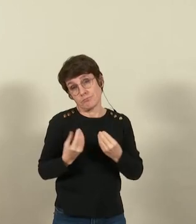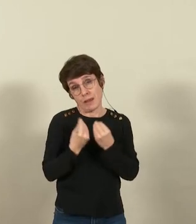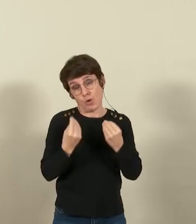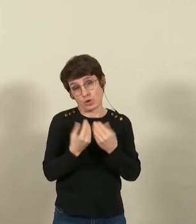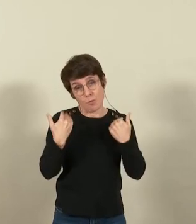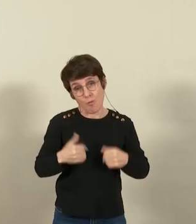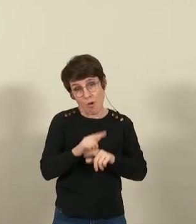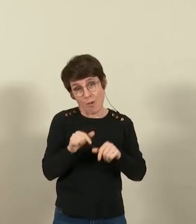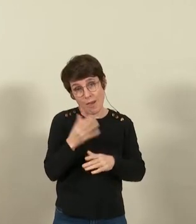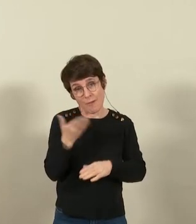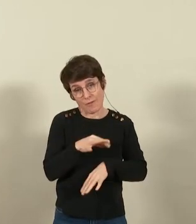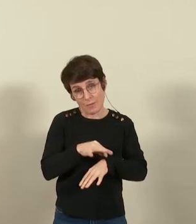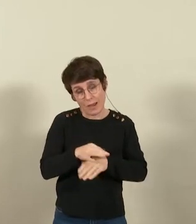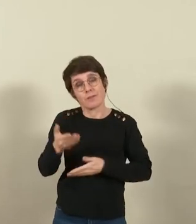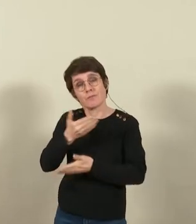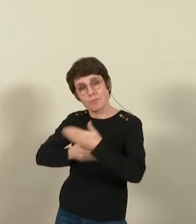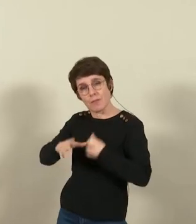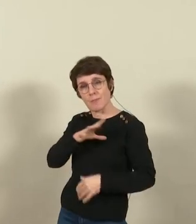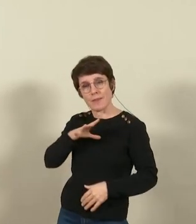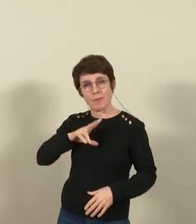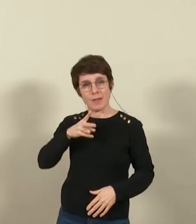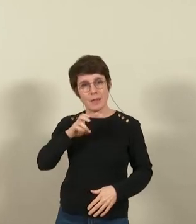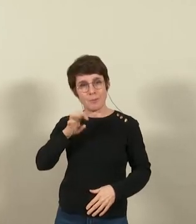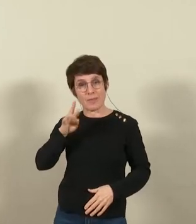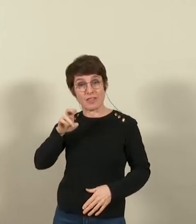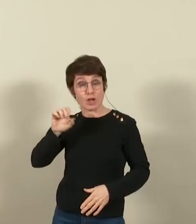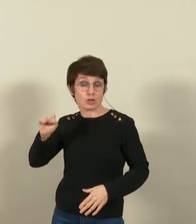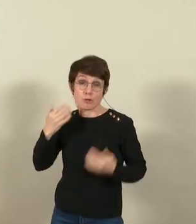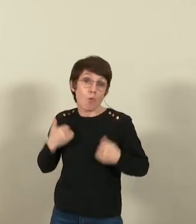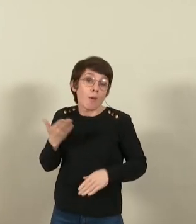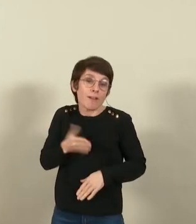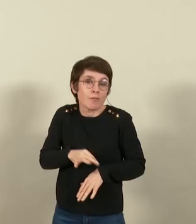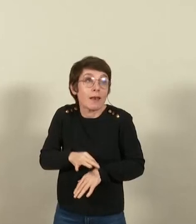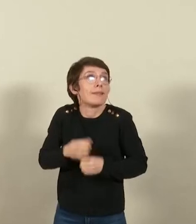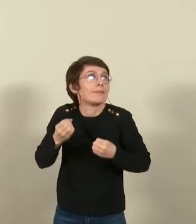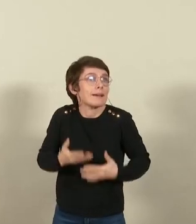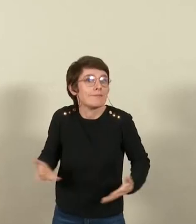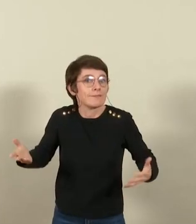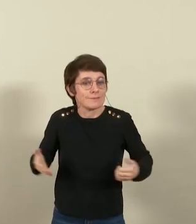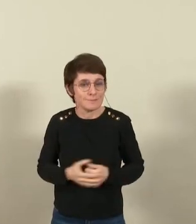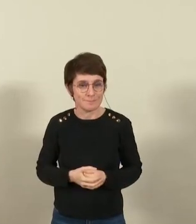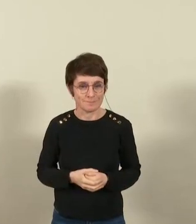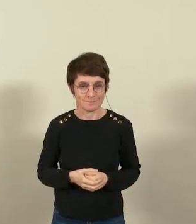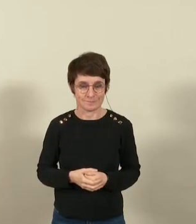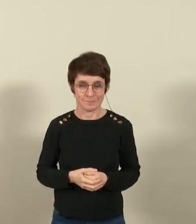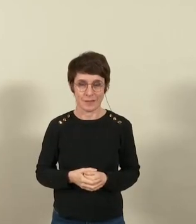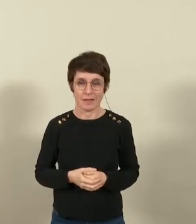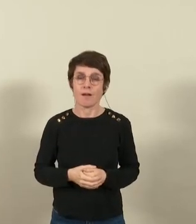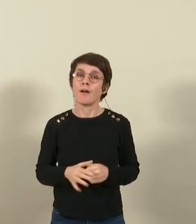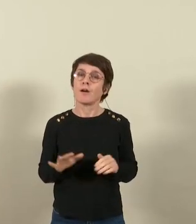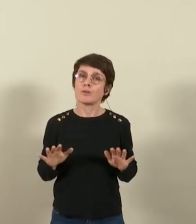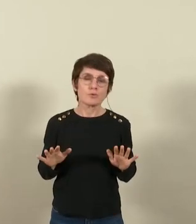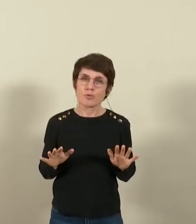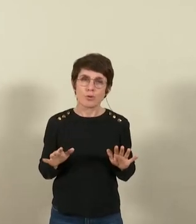Isabelle Petter qui l'a présenté à ma place tout simplement parce que j'étais malade ça arrive et donc je ne peux pas laisser dire